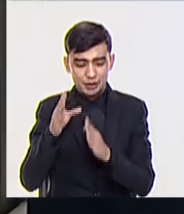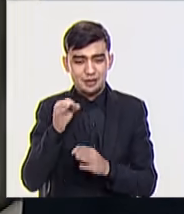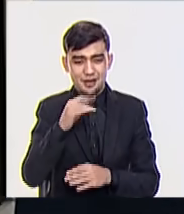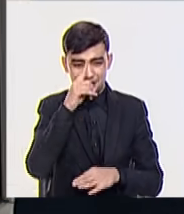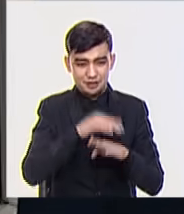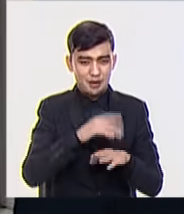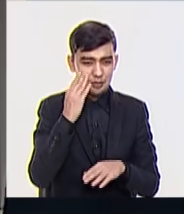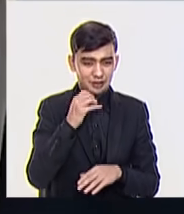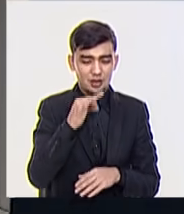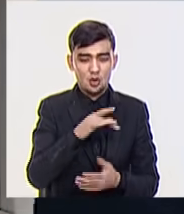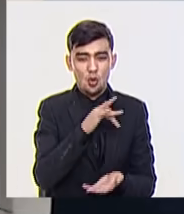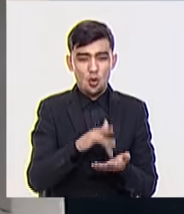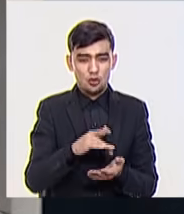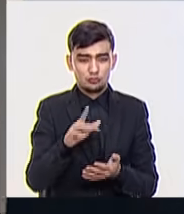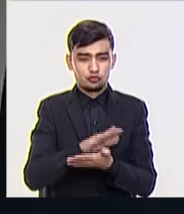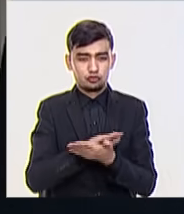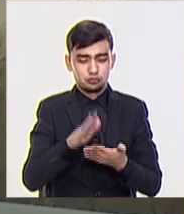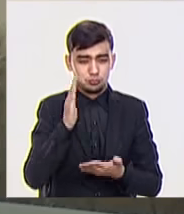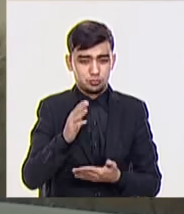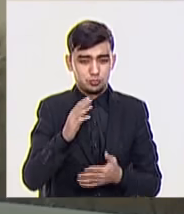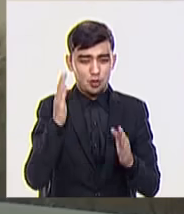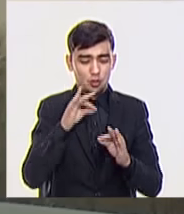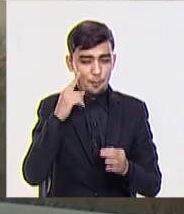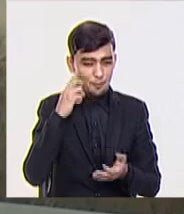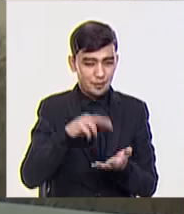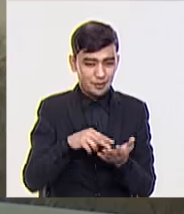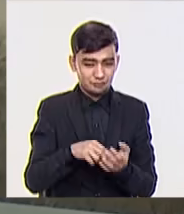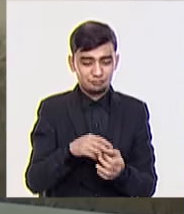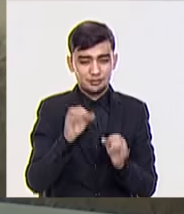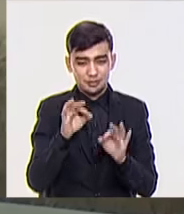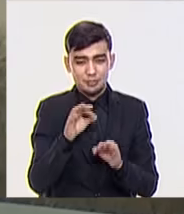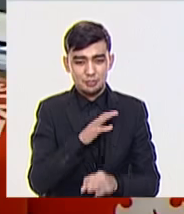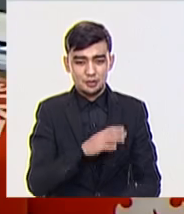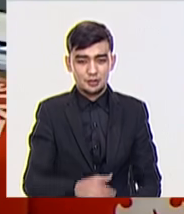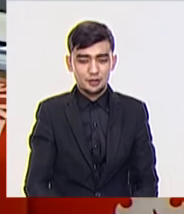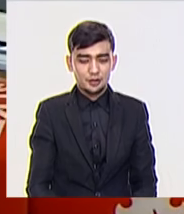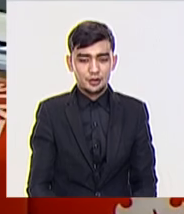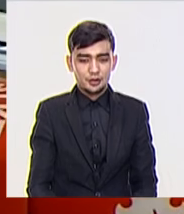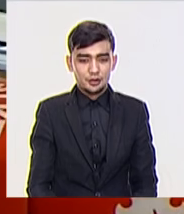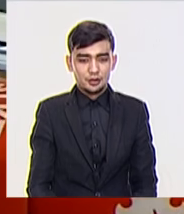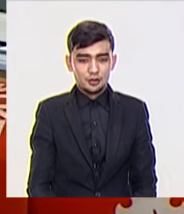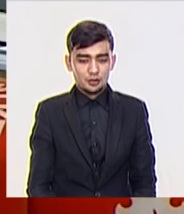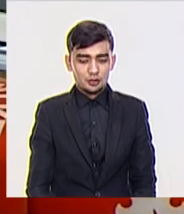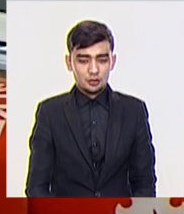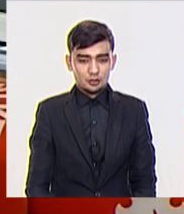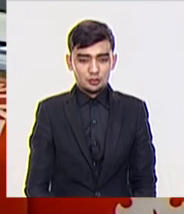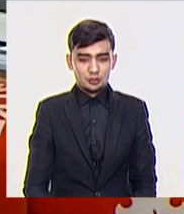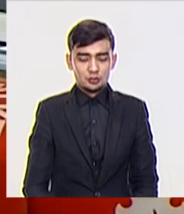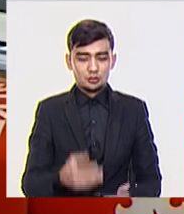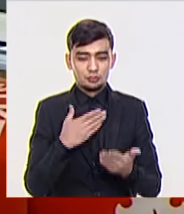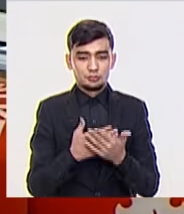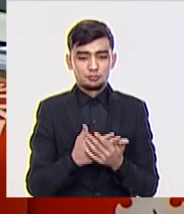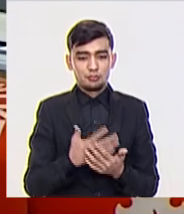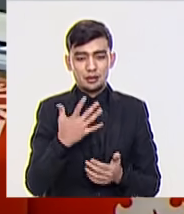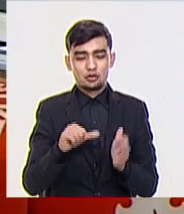әкімдігіне қаланың аспанын шайдай ашатын тың жобасында қоса ұсынып келеді екен. Құбырлар жүйесі арқылы неде